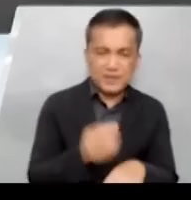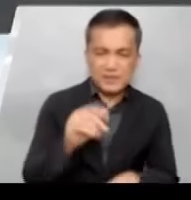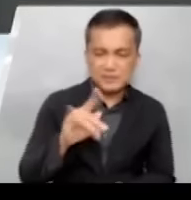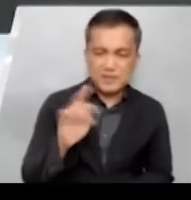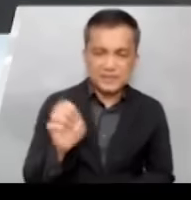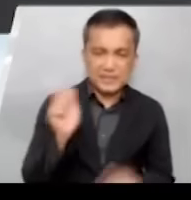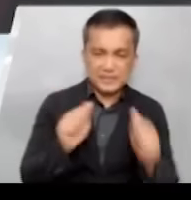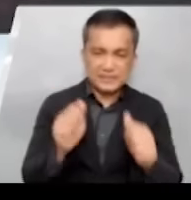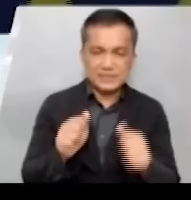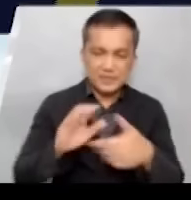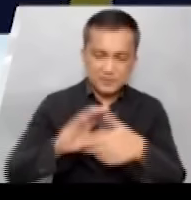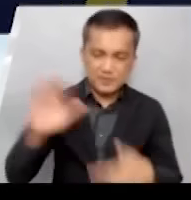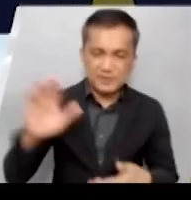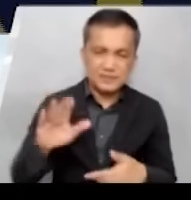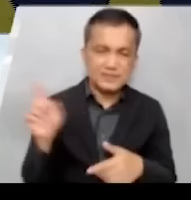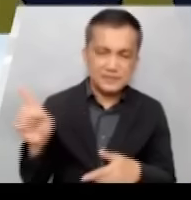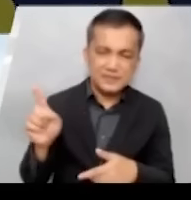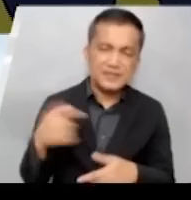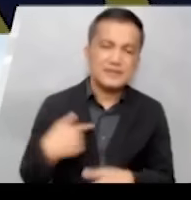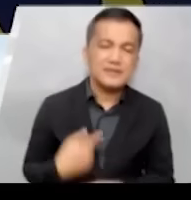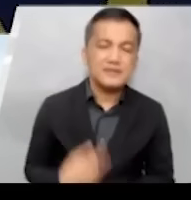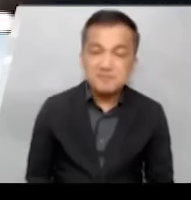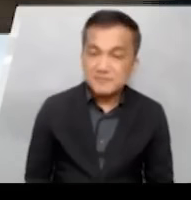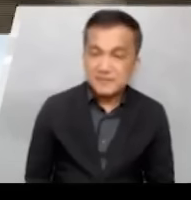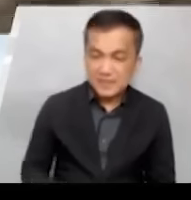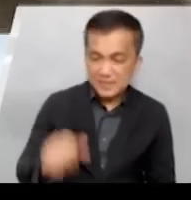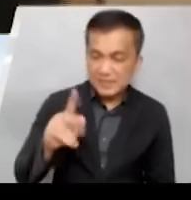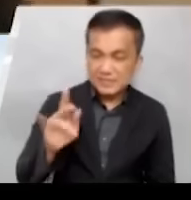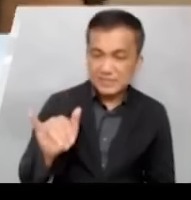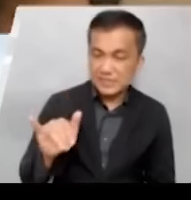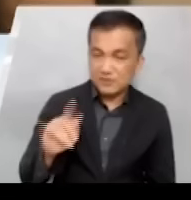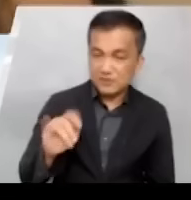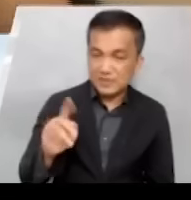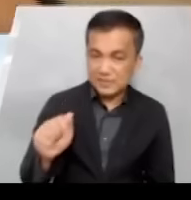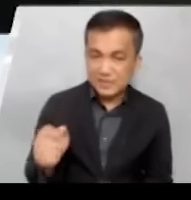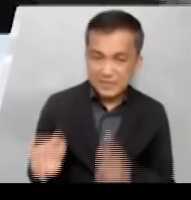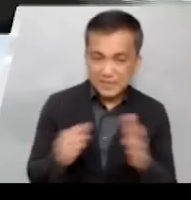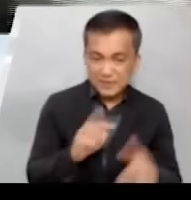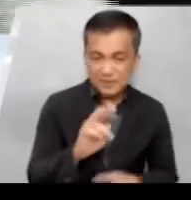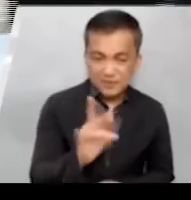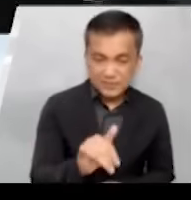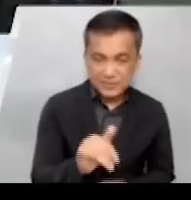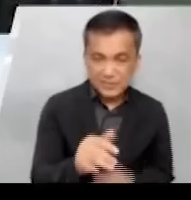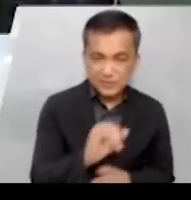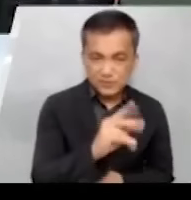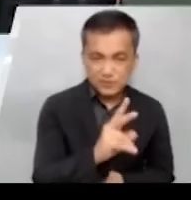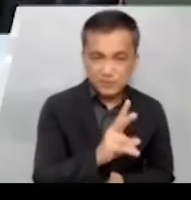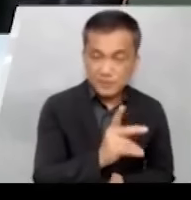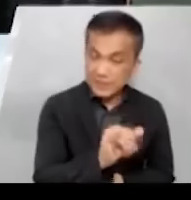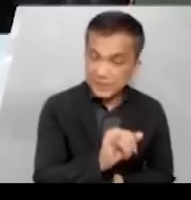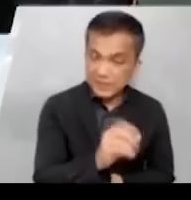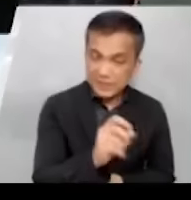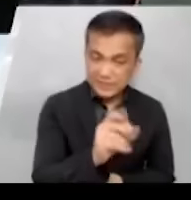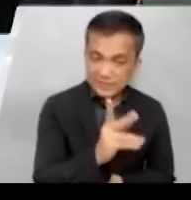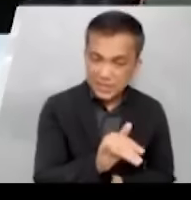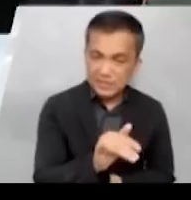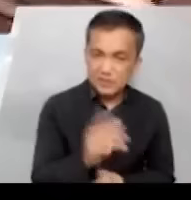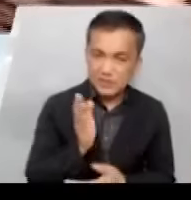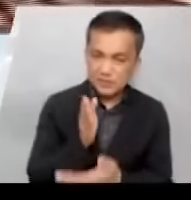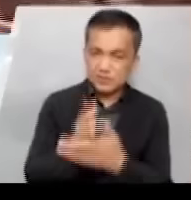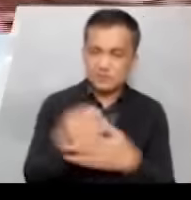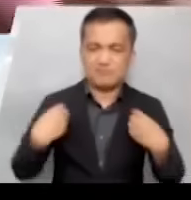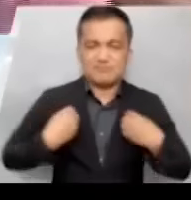creators sa team na Cirque. Sina Ashley Ortega, Roxy Smith, Chube Atrata at Sky Chua dumating dressed as